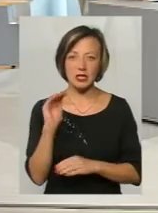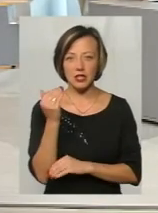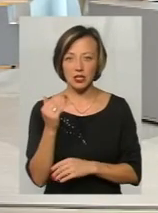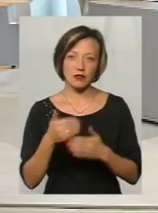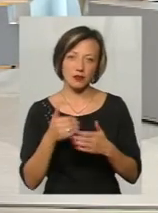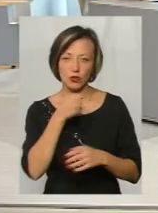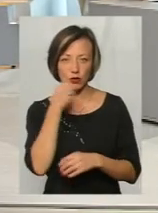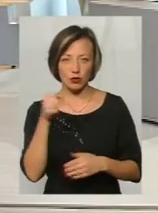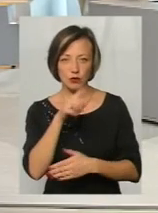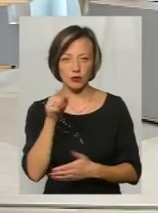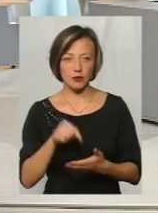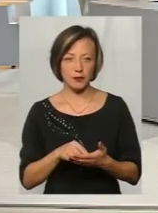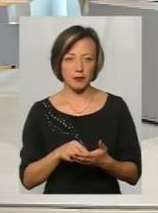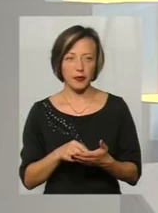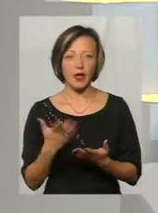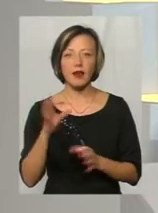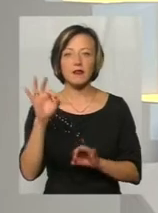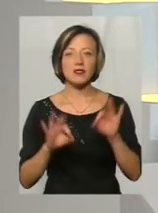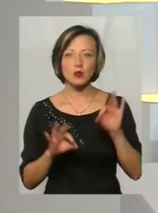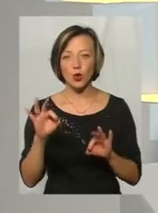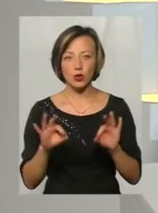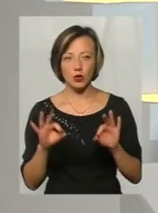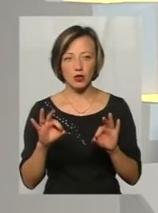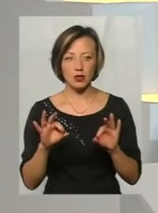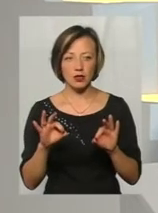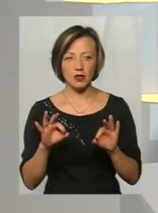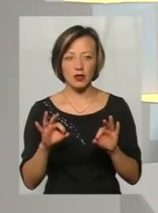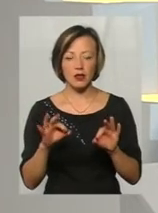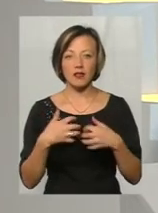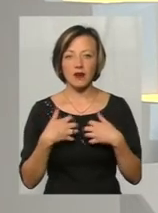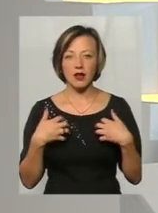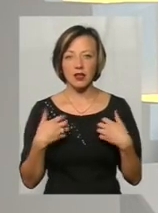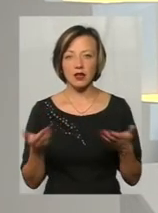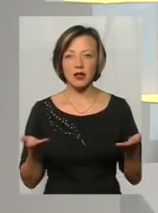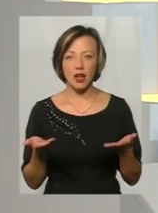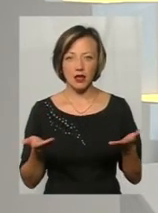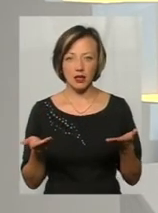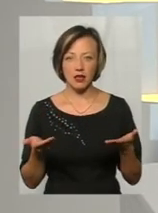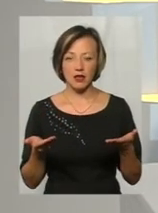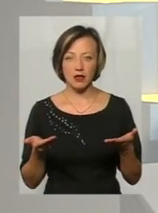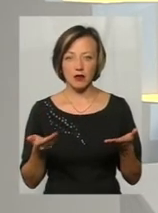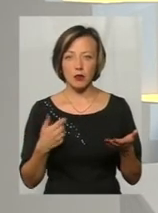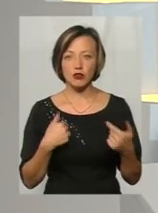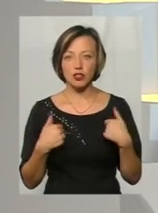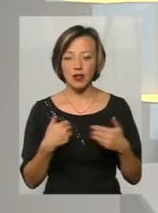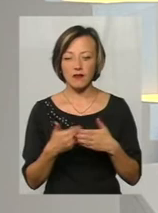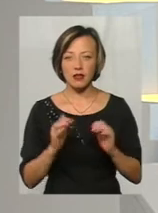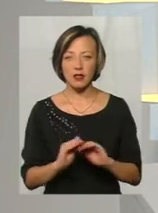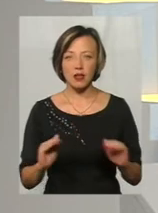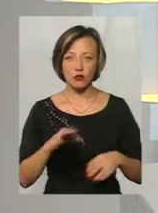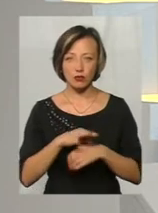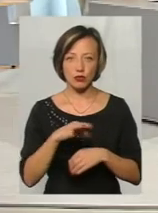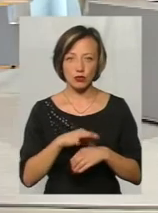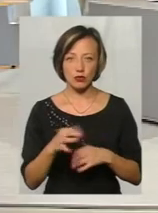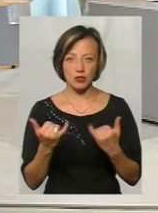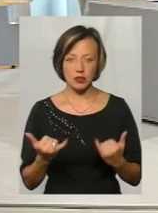від дорослої людини? Ні. І який відсоток от тих тварин, які все ж таки від дитячої жорстокості